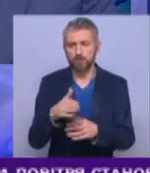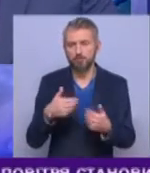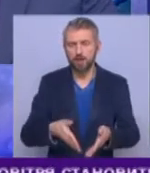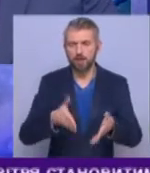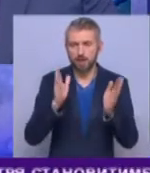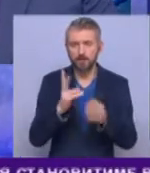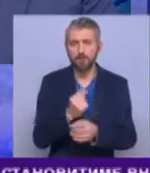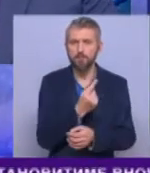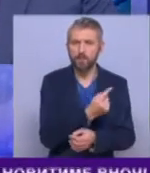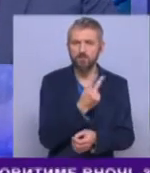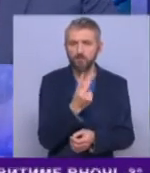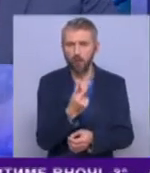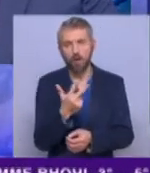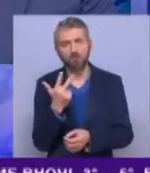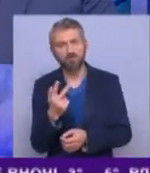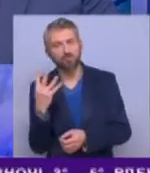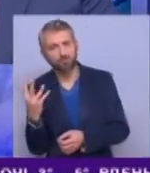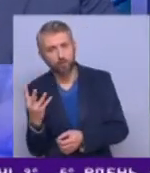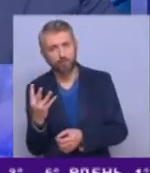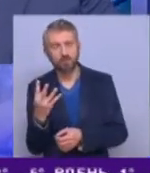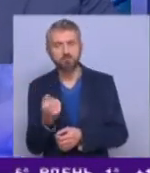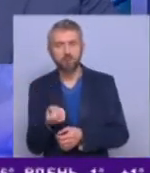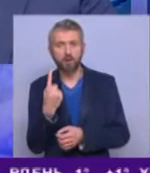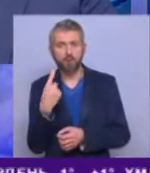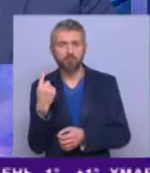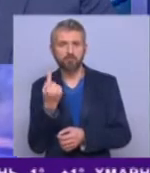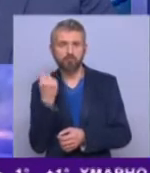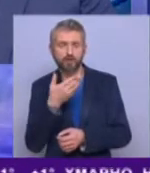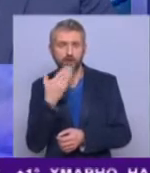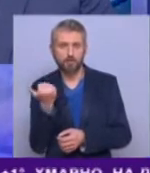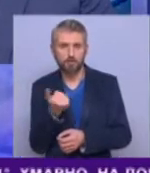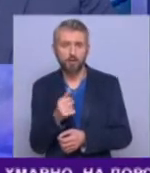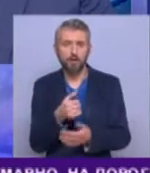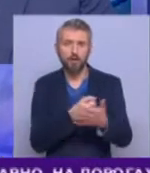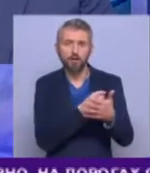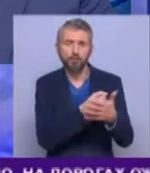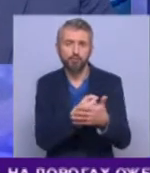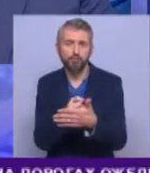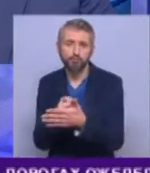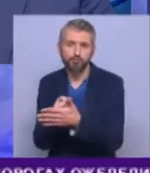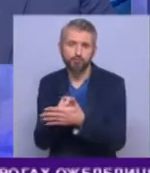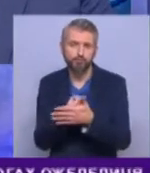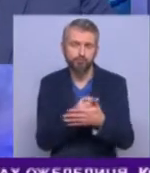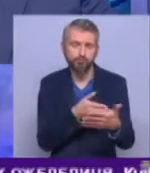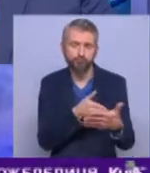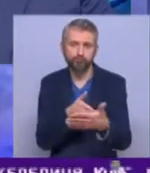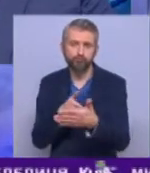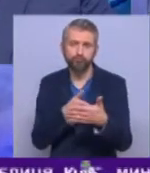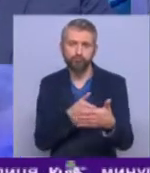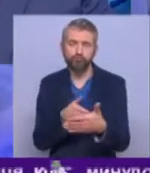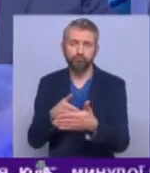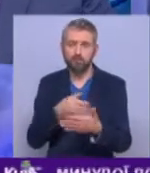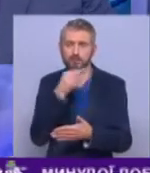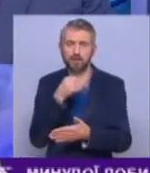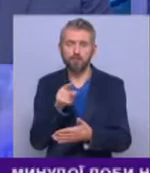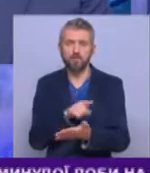а на первых два. А третий, четвертый оказывается без счетчика. Мы уже описали добиваться, чтобы нам поставили счетчики. Сказали,